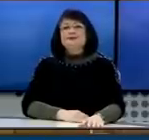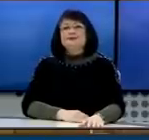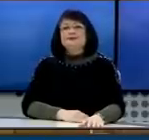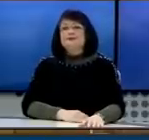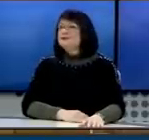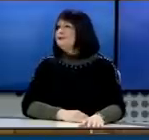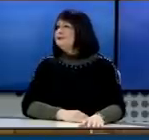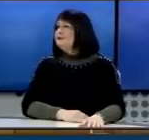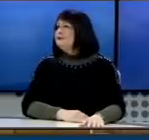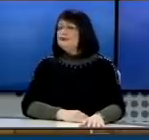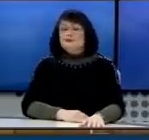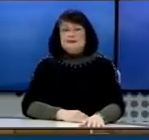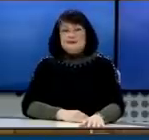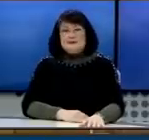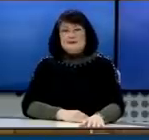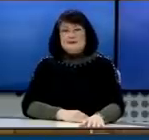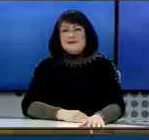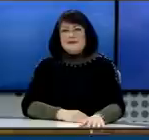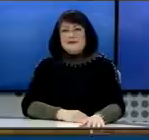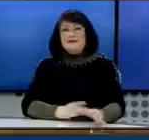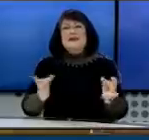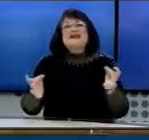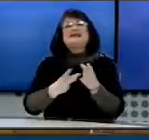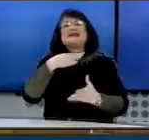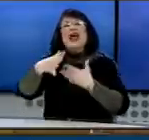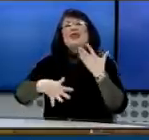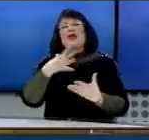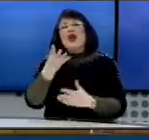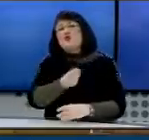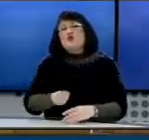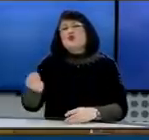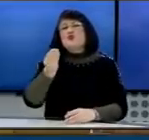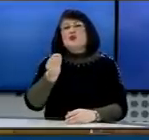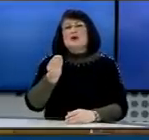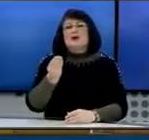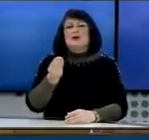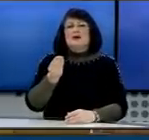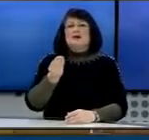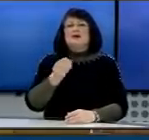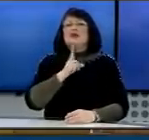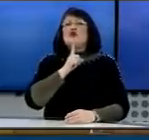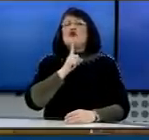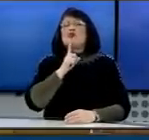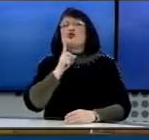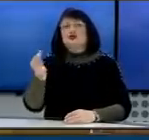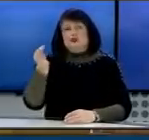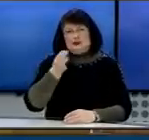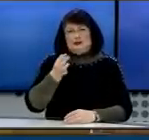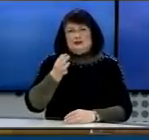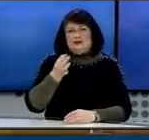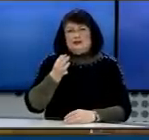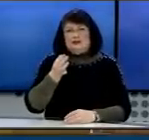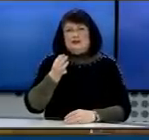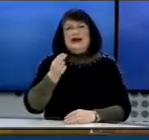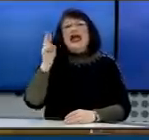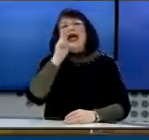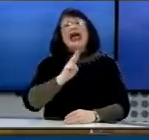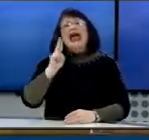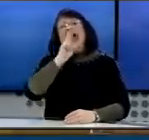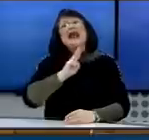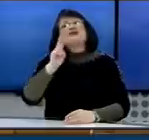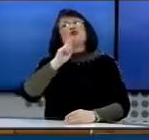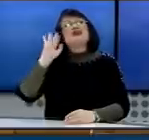Όχι για το μεγαλύτερο σκάνδαλο, όπως έλεγε ο διαβόητος Ρασπούτιν